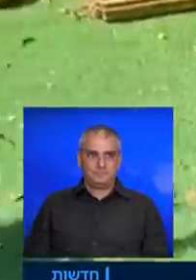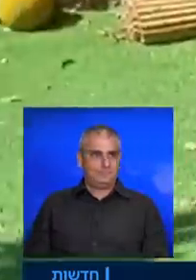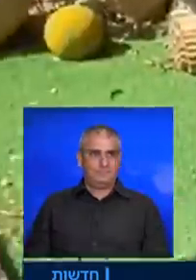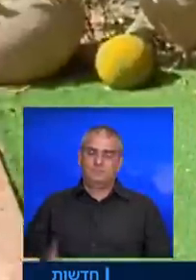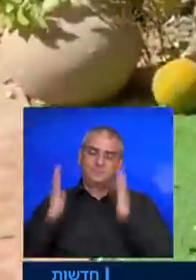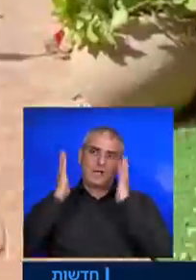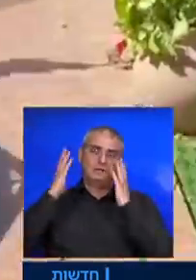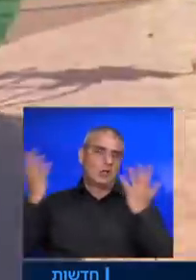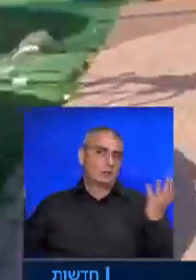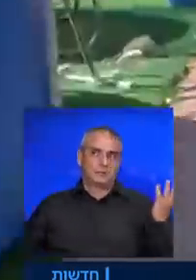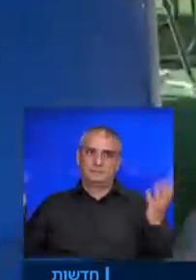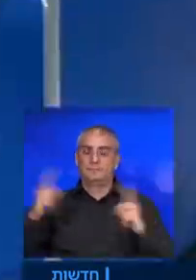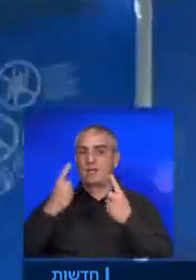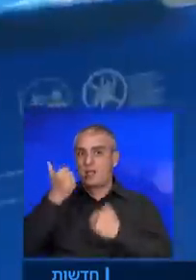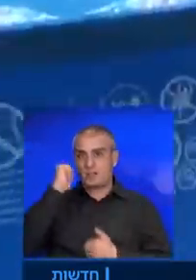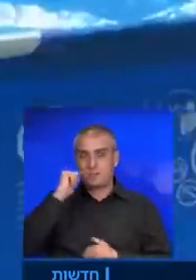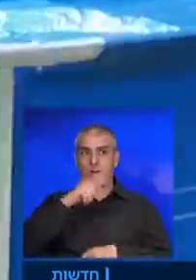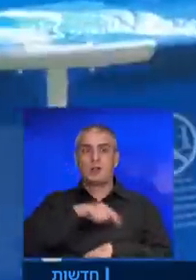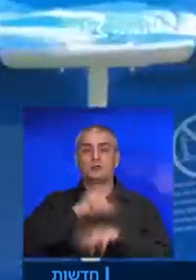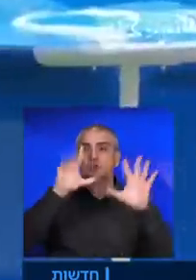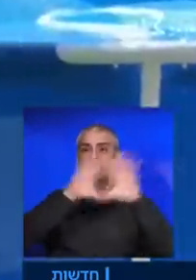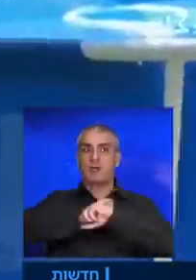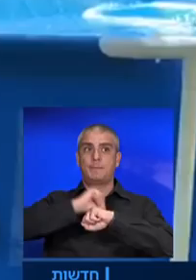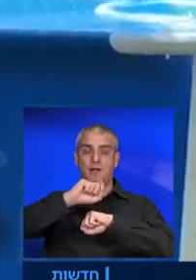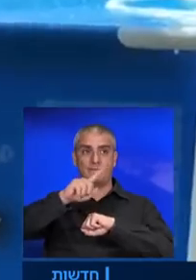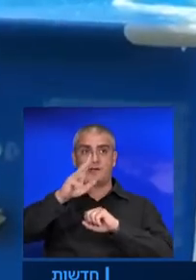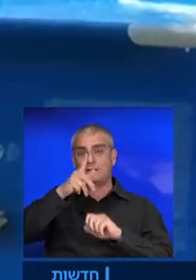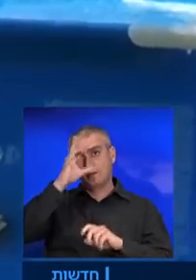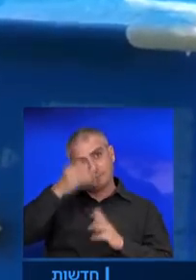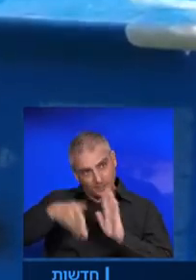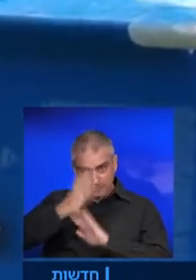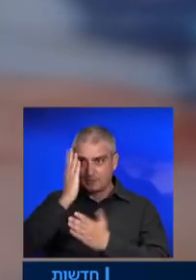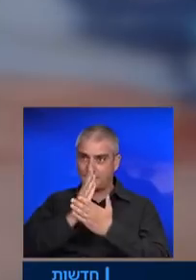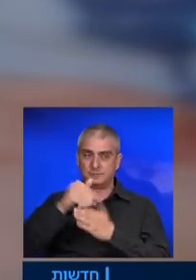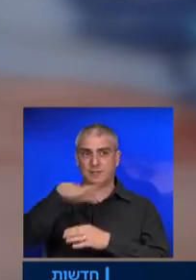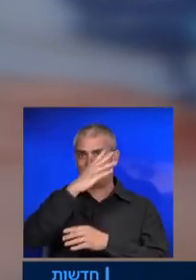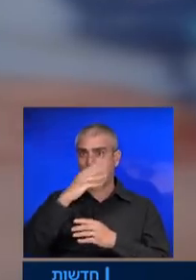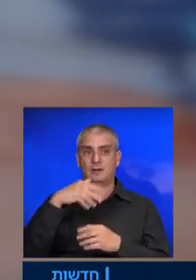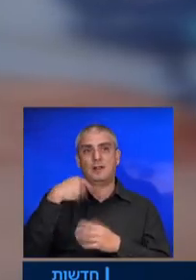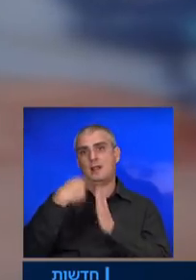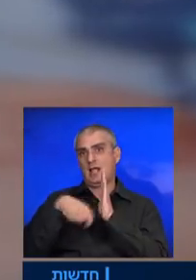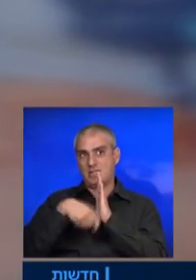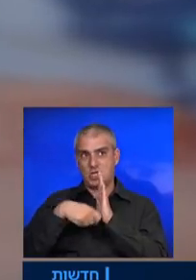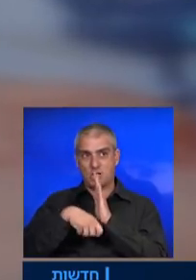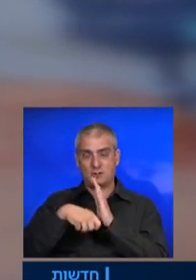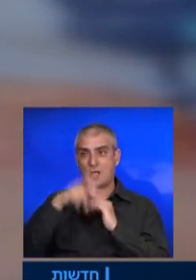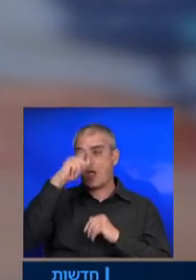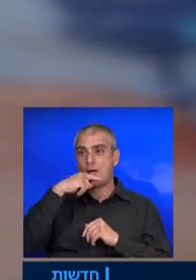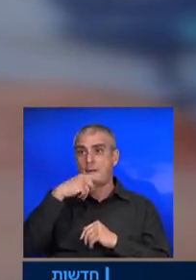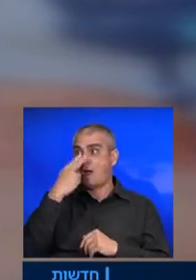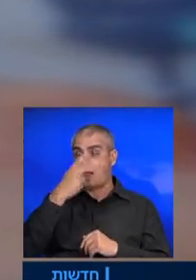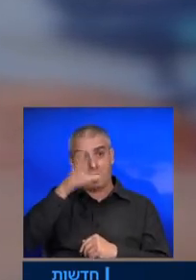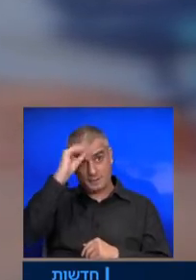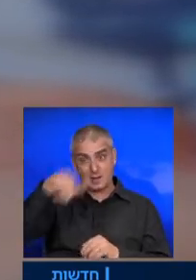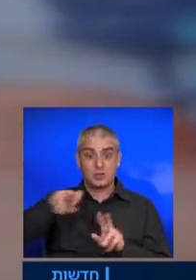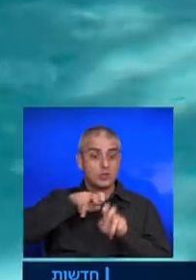זה קרה אתמול אחרי 7 בערב. נטשה יצא עם בנם האמצעי בן 9 מהבית לקניות. האב שרון ראה את עתי יוצא אחריהם וחשב